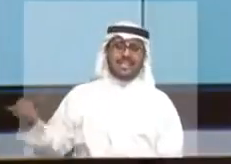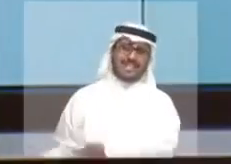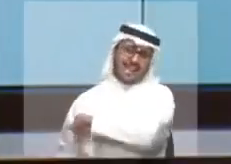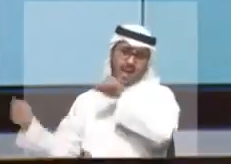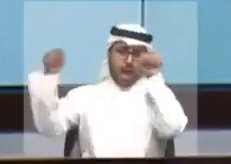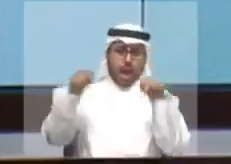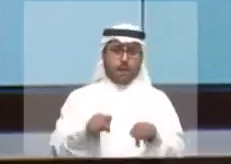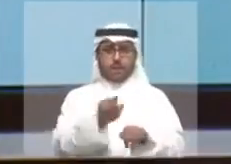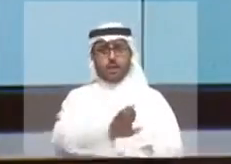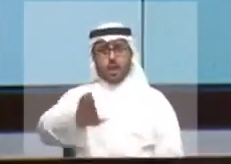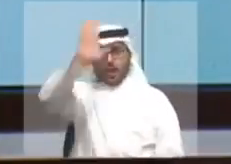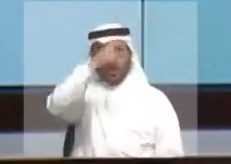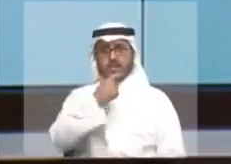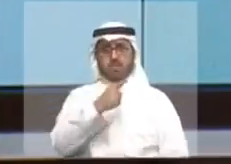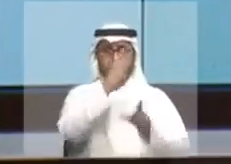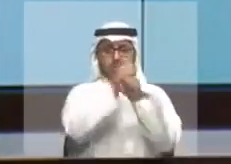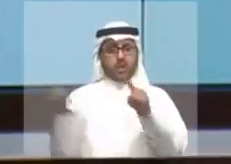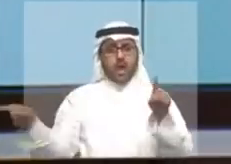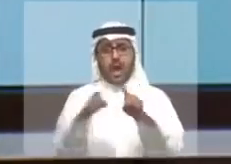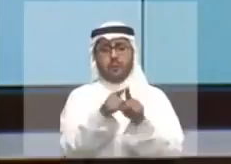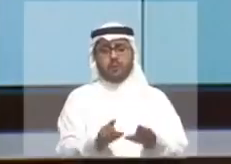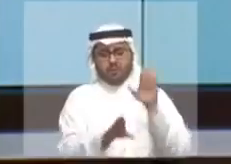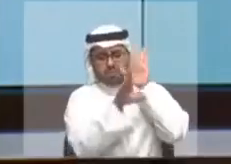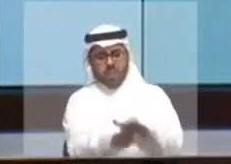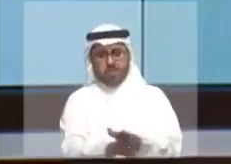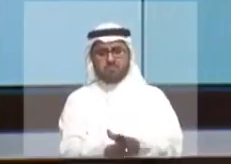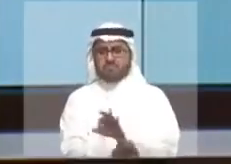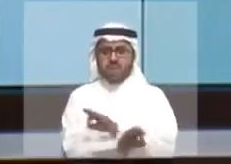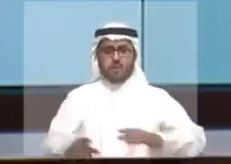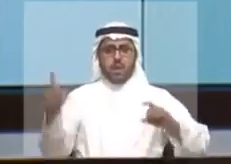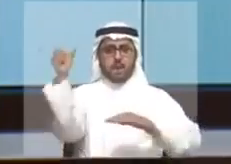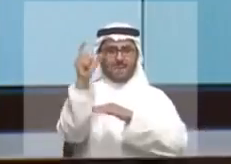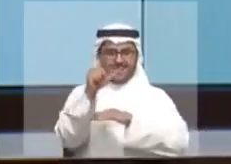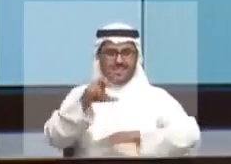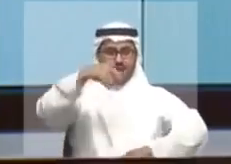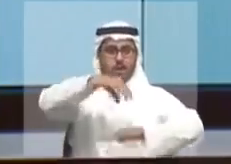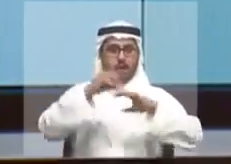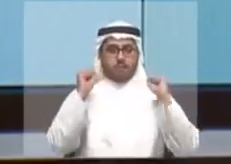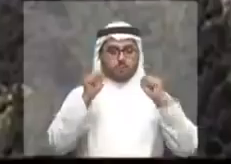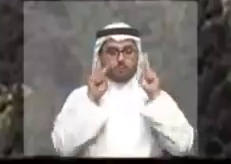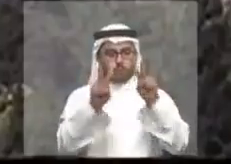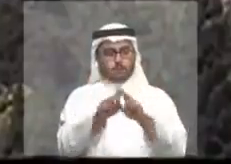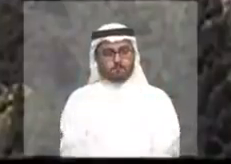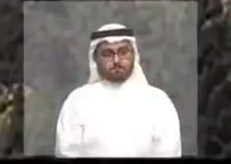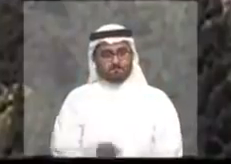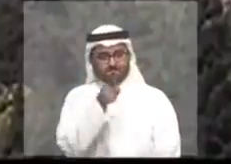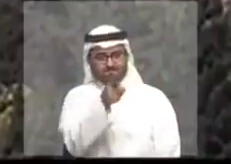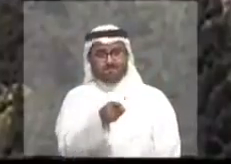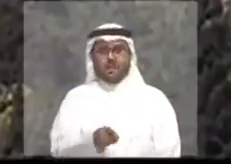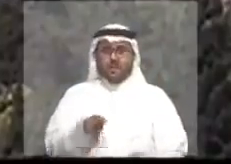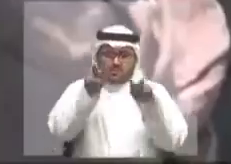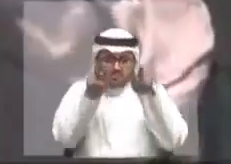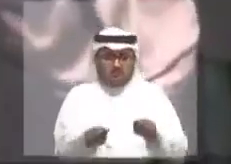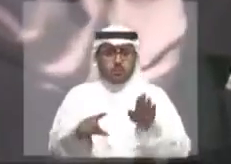المملكة وقادتها للقضية الفلسطينية ونصرة الأقصى المبارك ورضا للشعب الفلسطيني. موقف ثابت